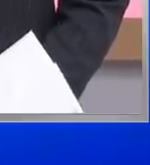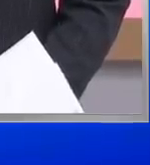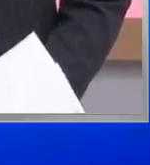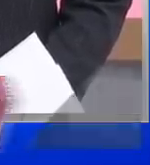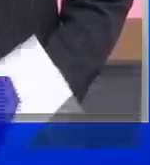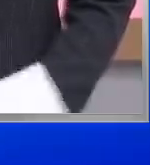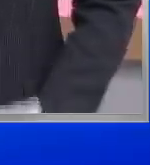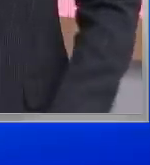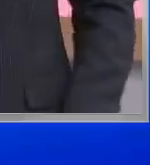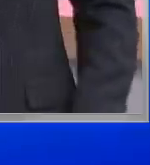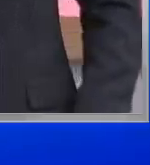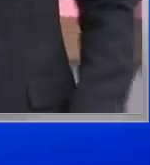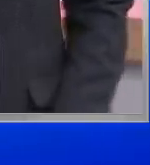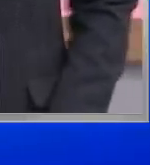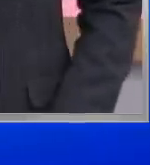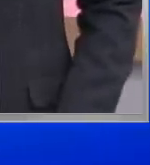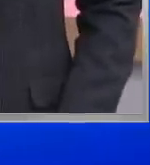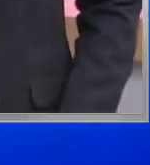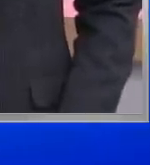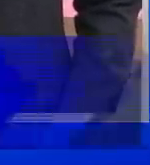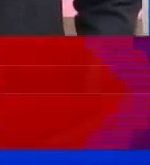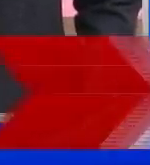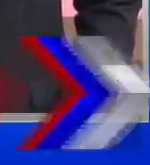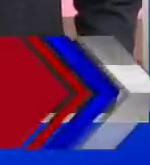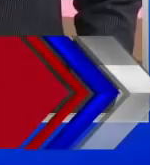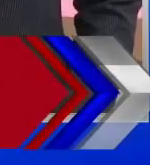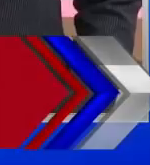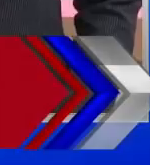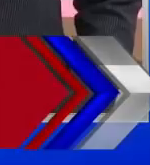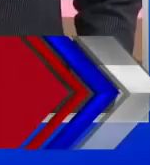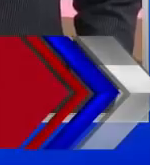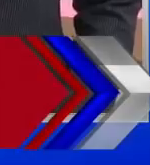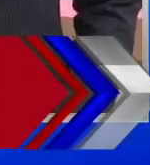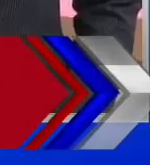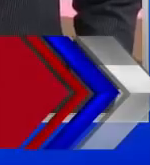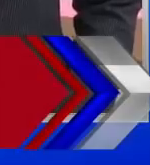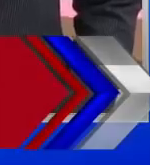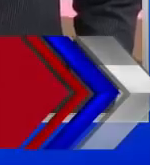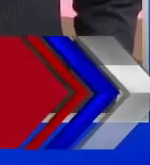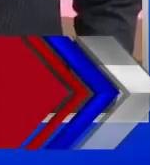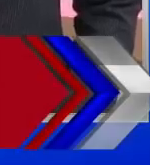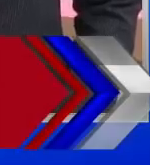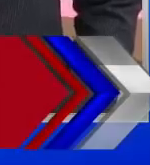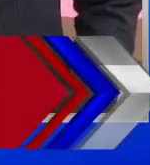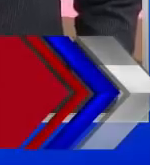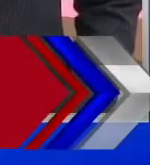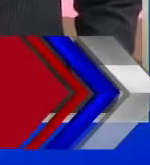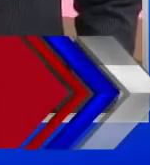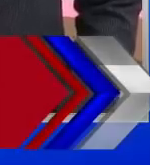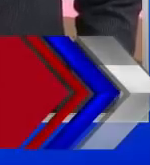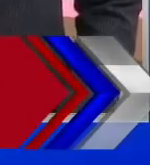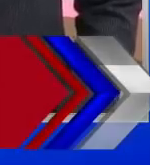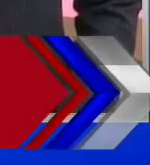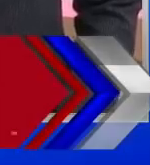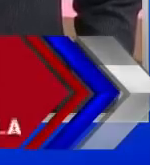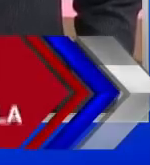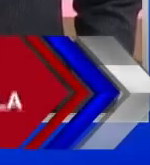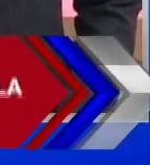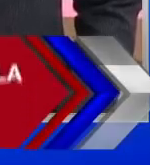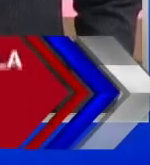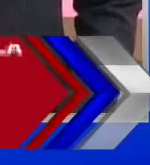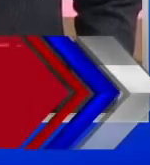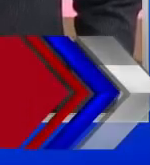Mula sa tahanan ng katotohanan, ako po si PR Arcangel. Ako po si Ivan Mayrina. Ito ang GMA, walang kinikilingan, walang pinoprotektahan.